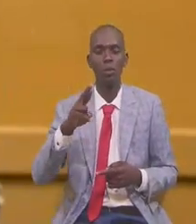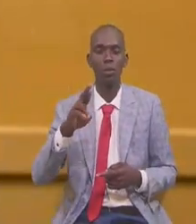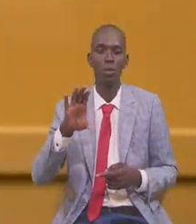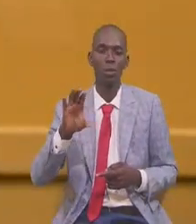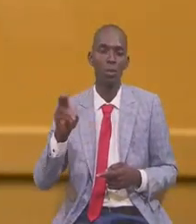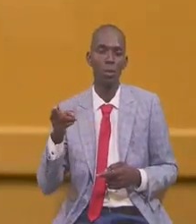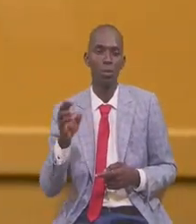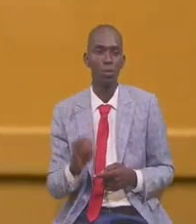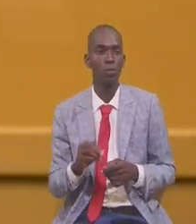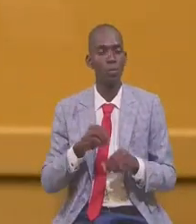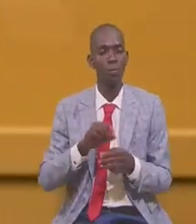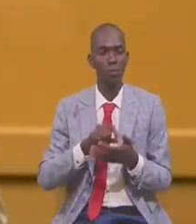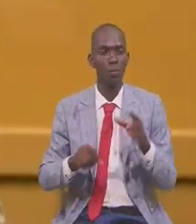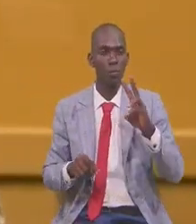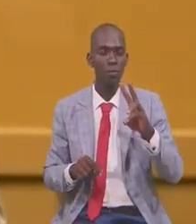6,